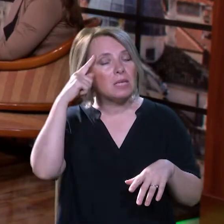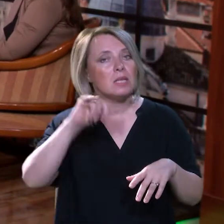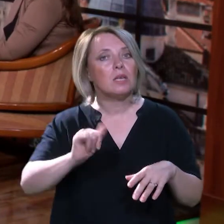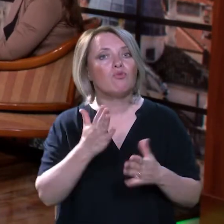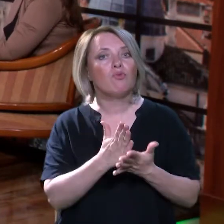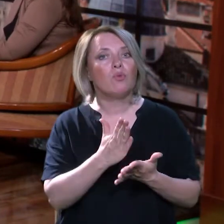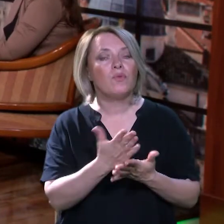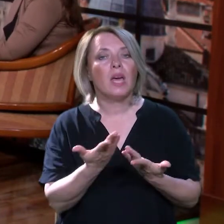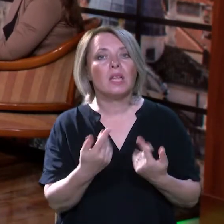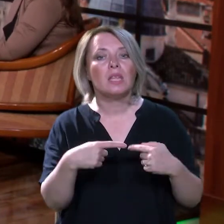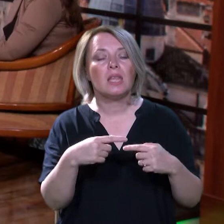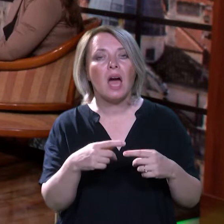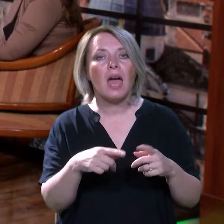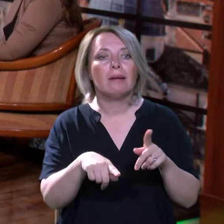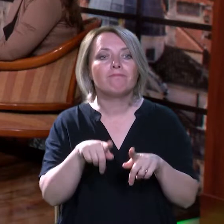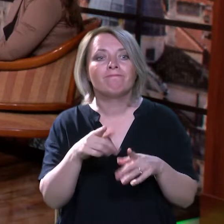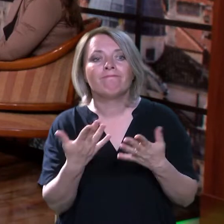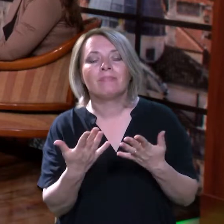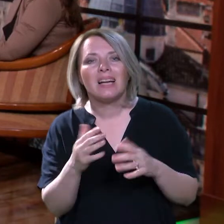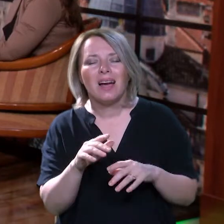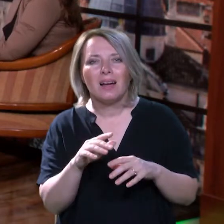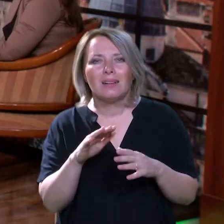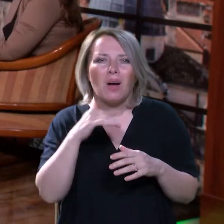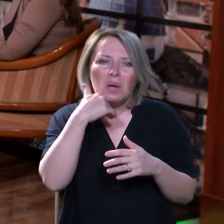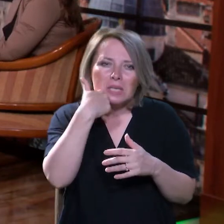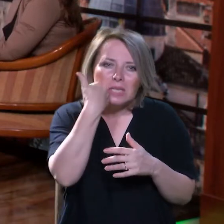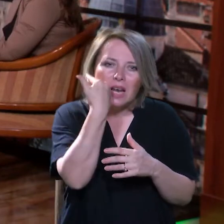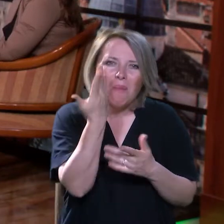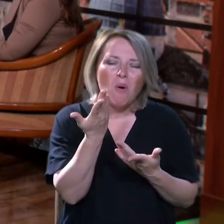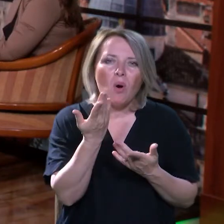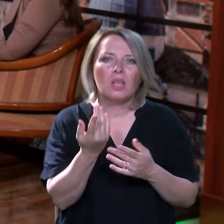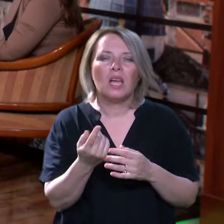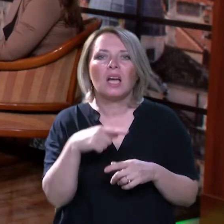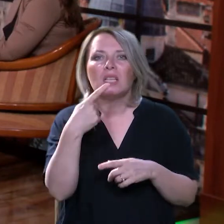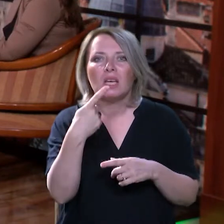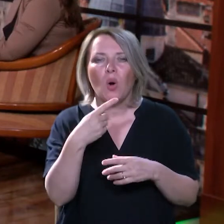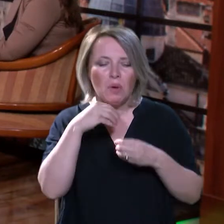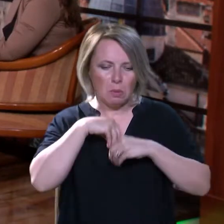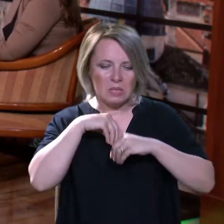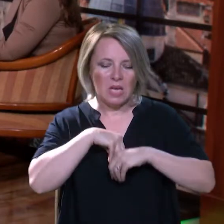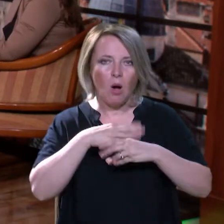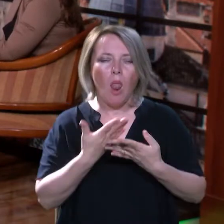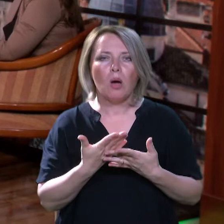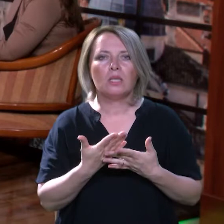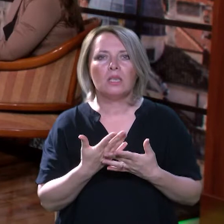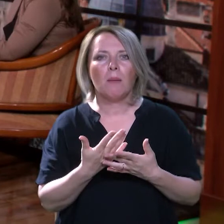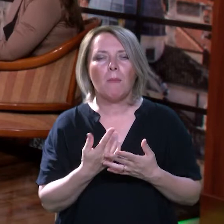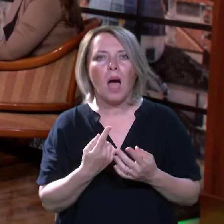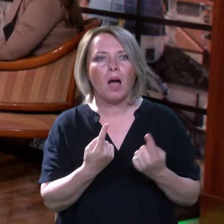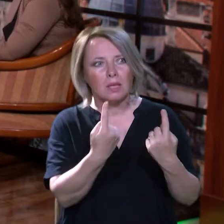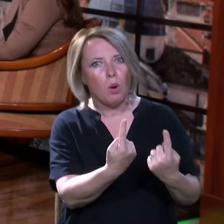mislite još uvijek da je neka stigma vezano kad se govori o psiholozima